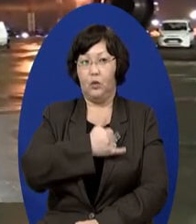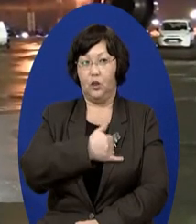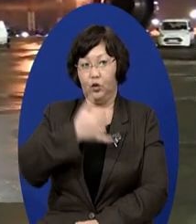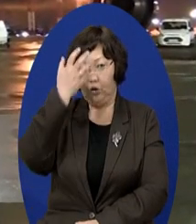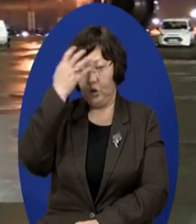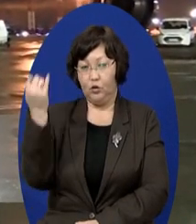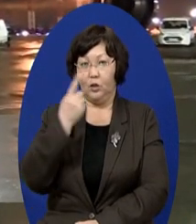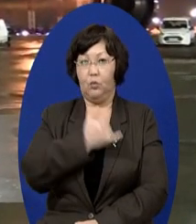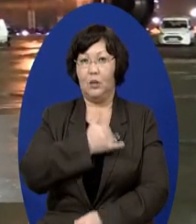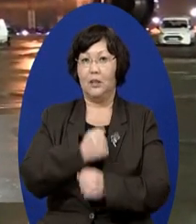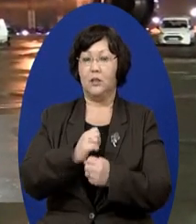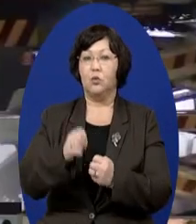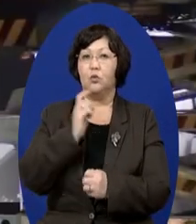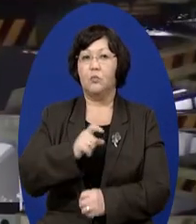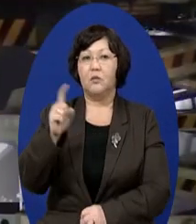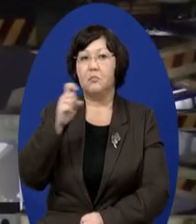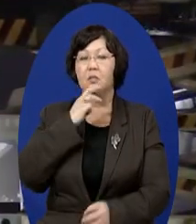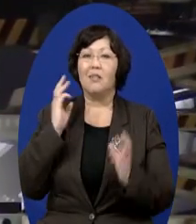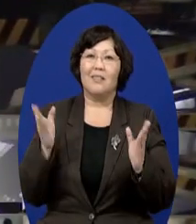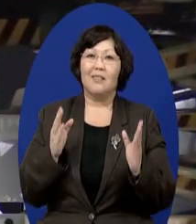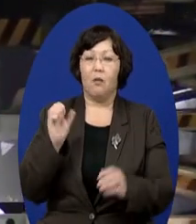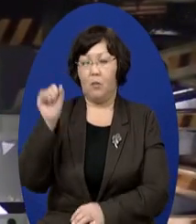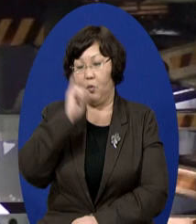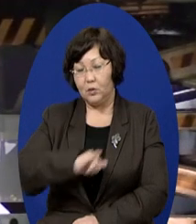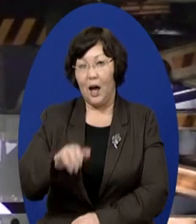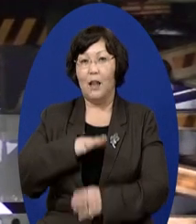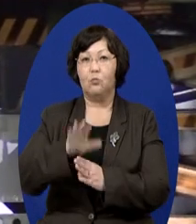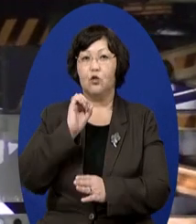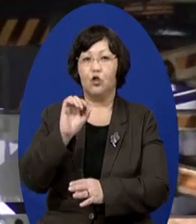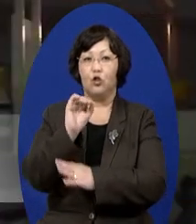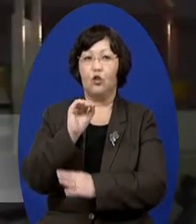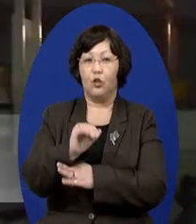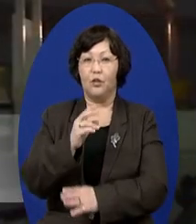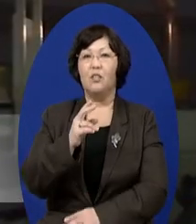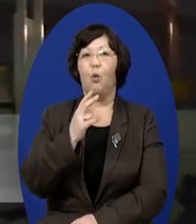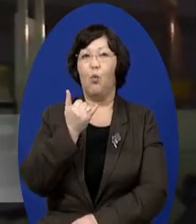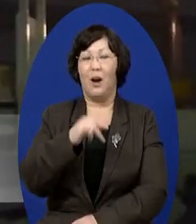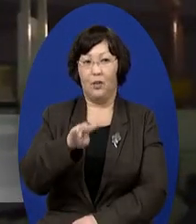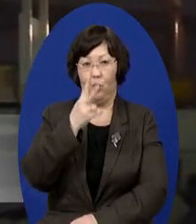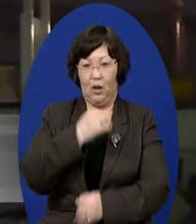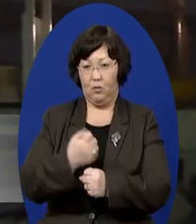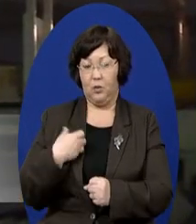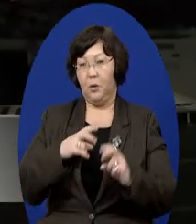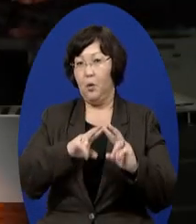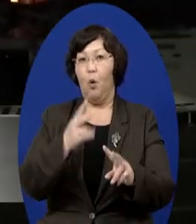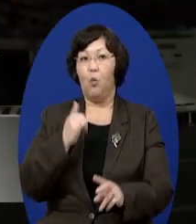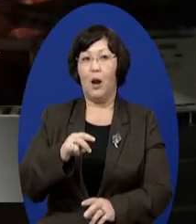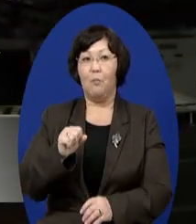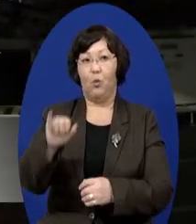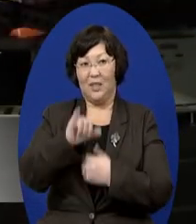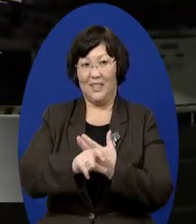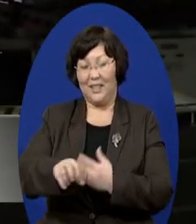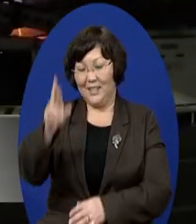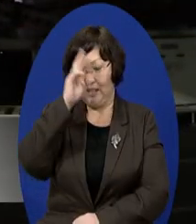тушаалтнуудын хэвлэлийн багварал дээр мэдээлэхдээ Америкийн дипломат төлөөлөгчийн газар Киев дэх үүргээ үргэлжлүүлж Украинд дахь Америкийн нэгдсэн улсын элчин